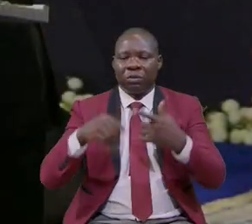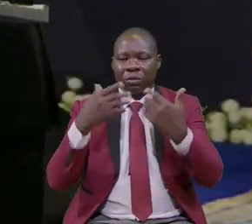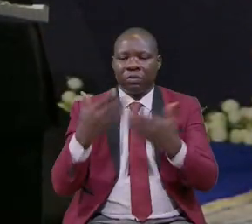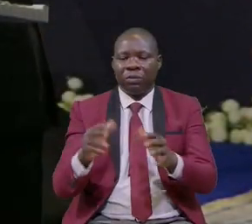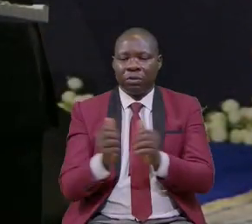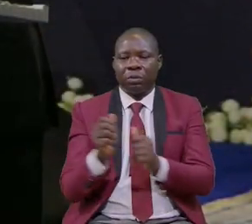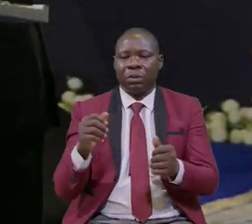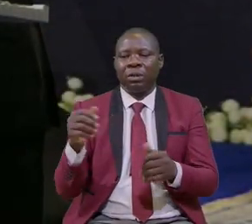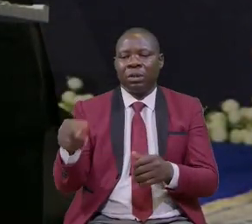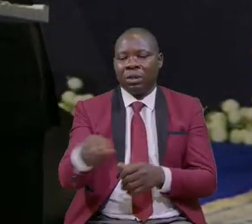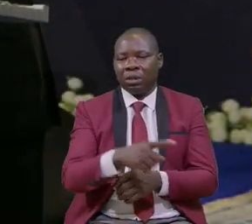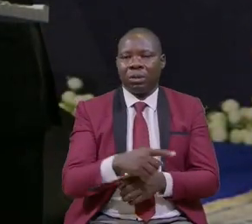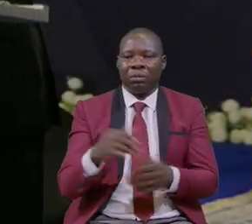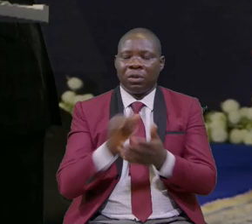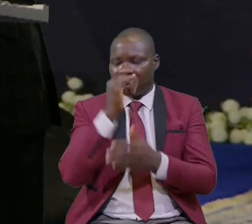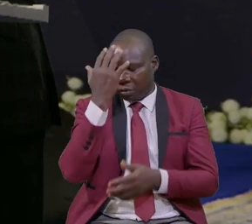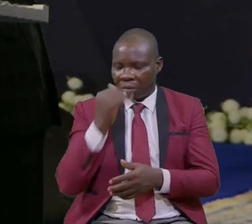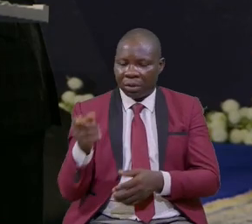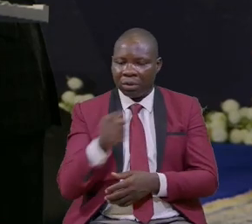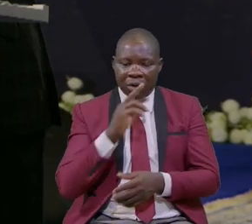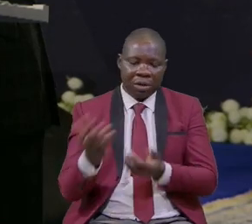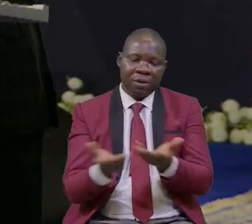C'est pourquoi vous êtes là.